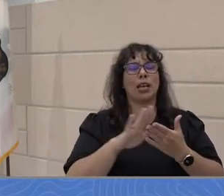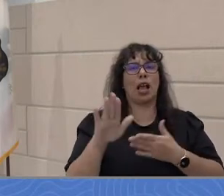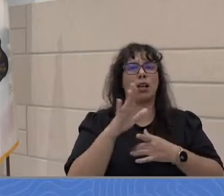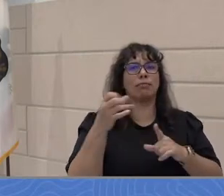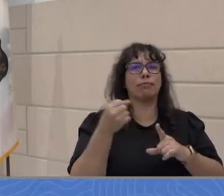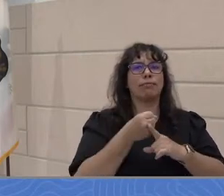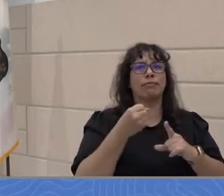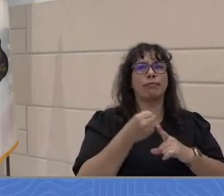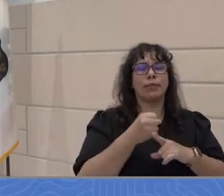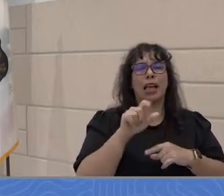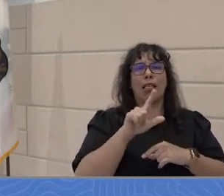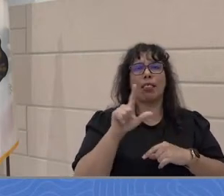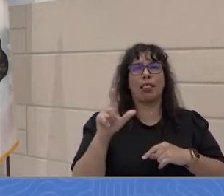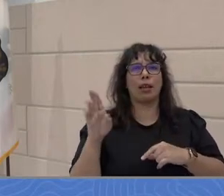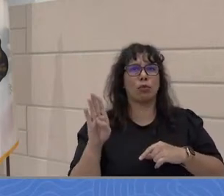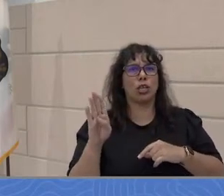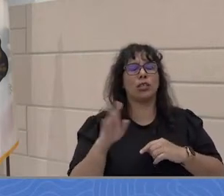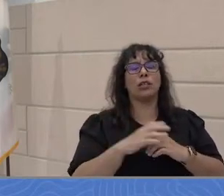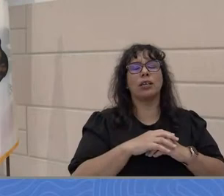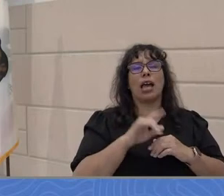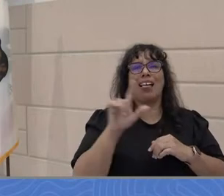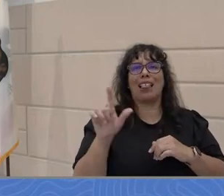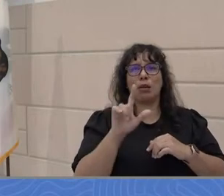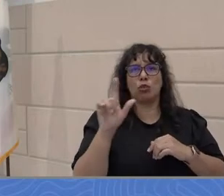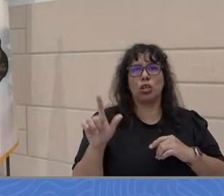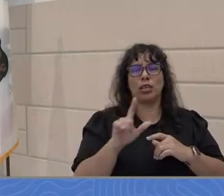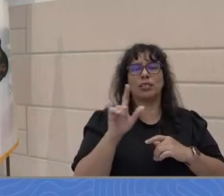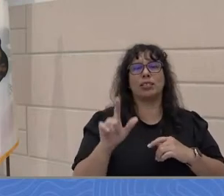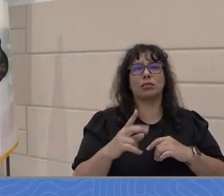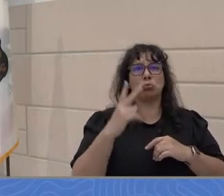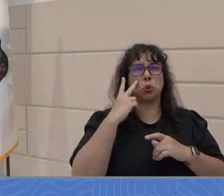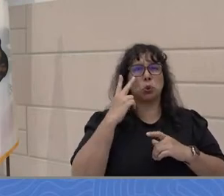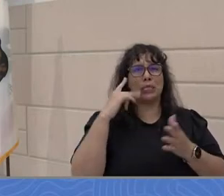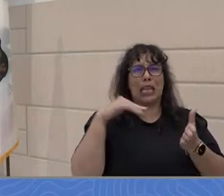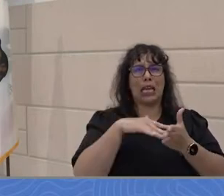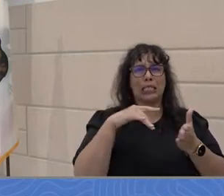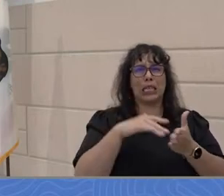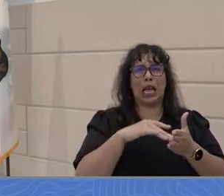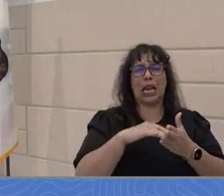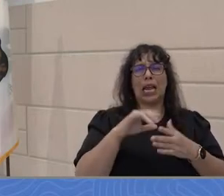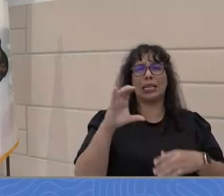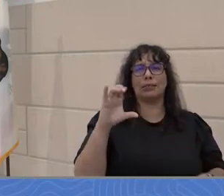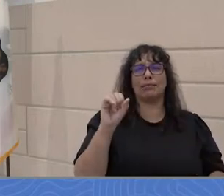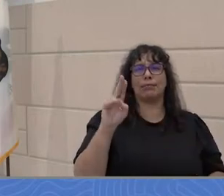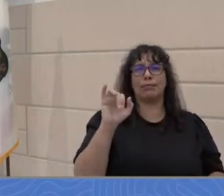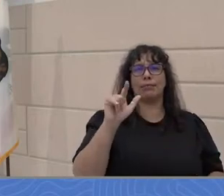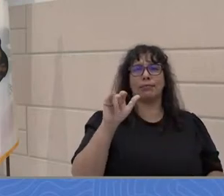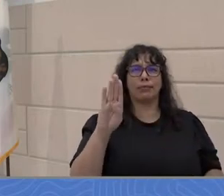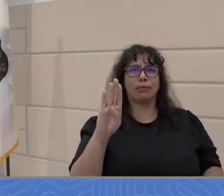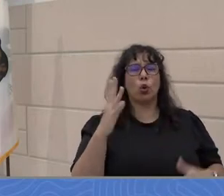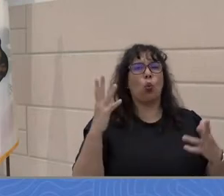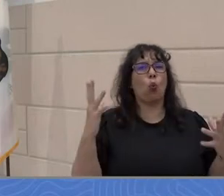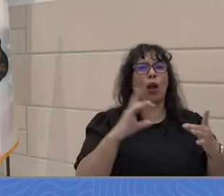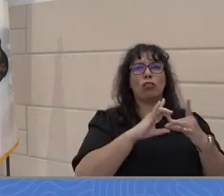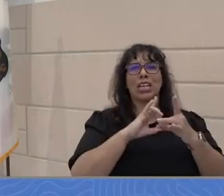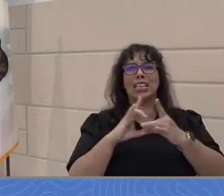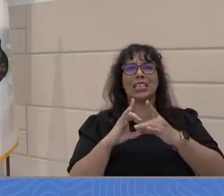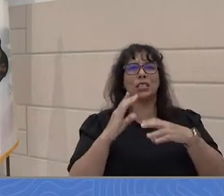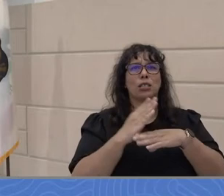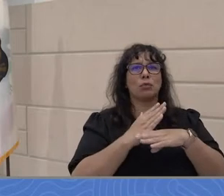ឲ្យសិស្សទៅរៀននៅមហាវិទ្យាល័យហ្នឹងគឺវាមានប៉ះពាល់មកលើកិច្ចការរបស់គ្រូបណ្ឡារៈផ